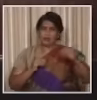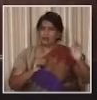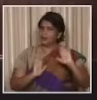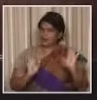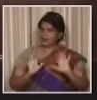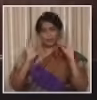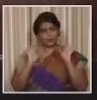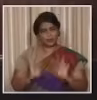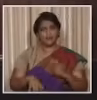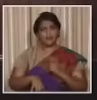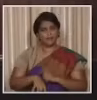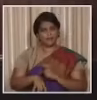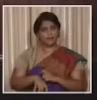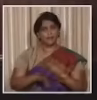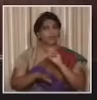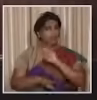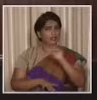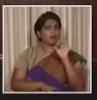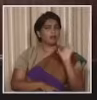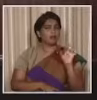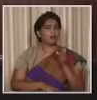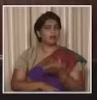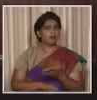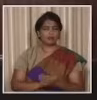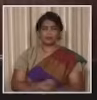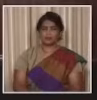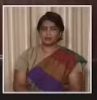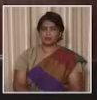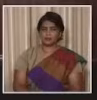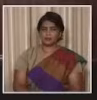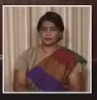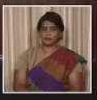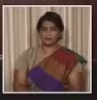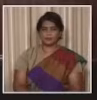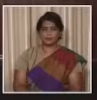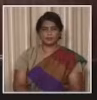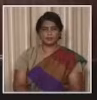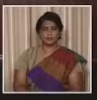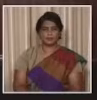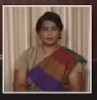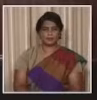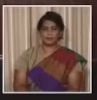නැතුව කාලය දැන් 10යි කාලයි. ඈ